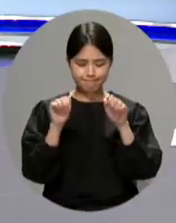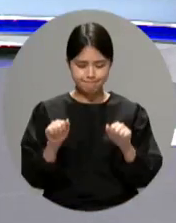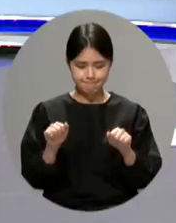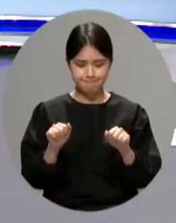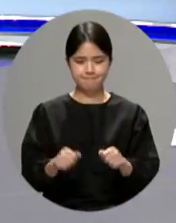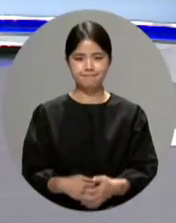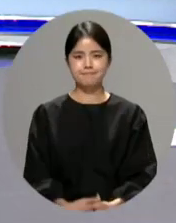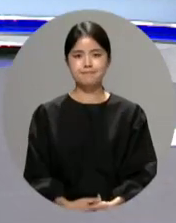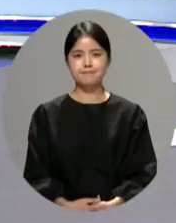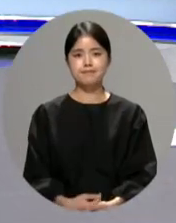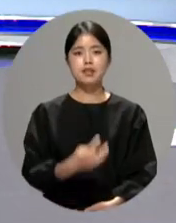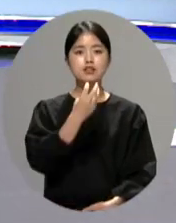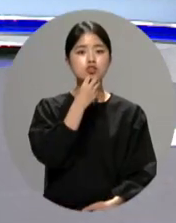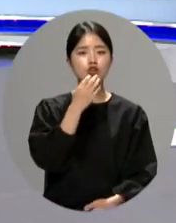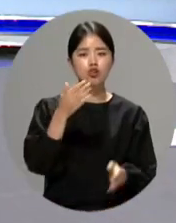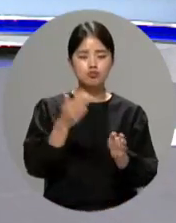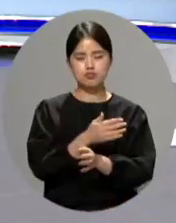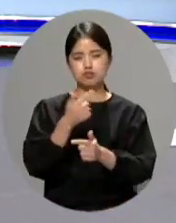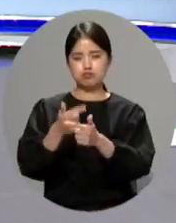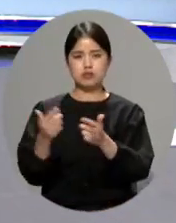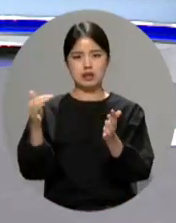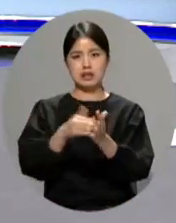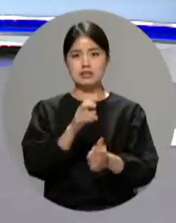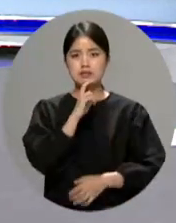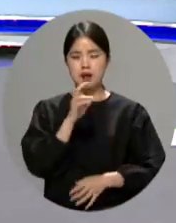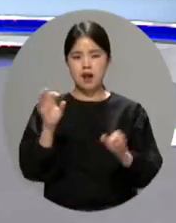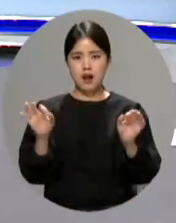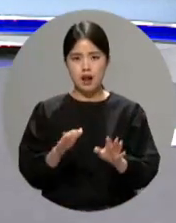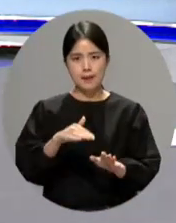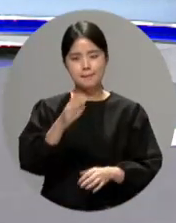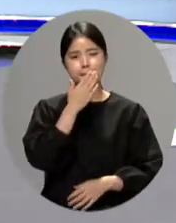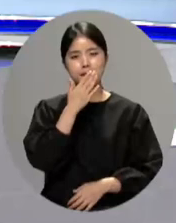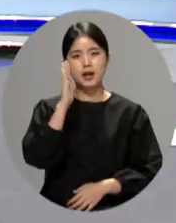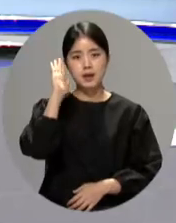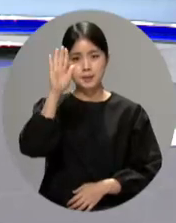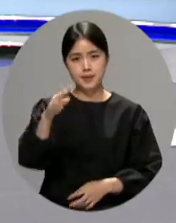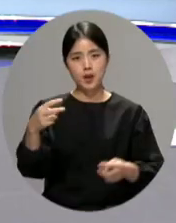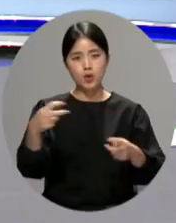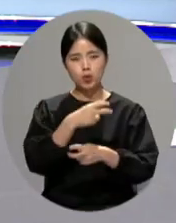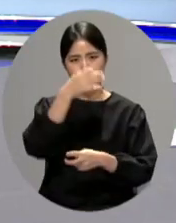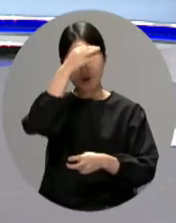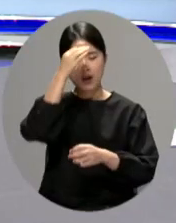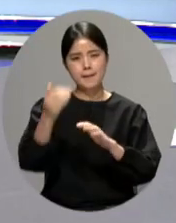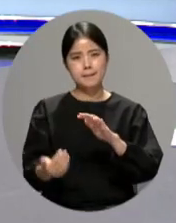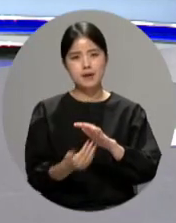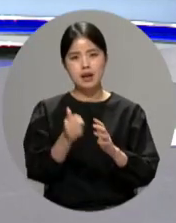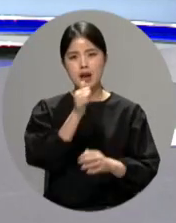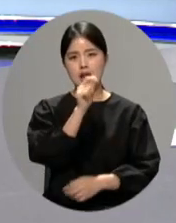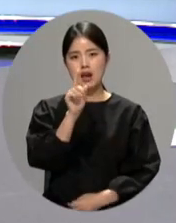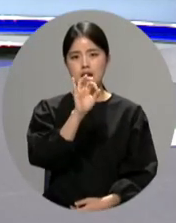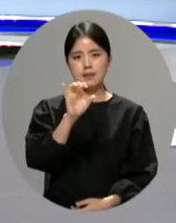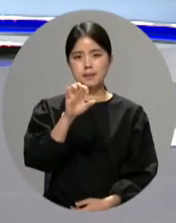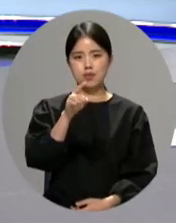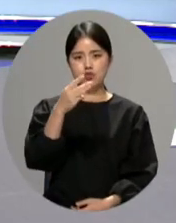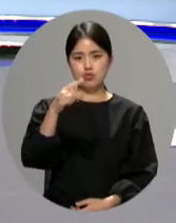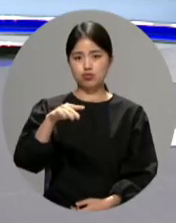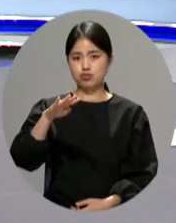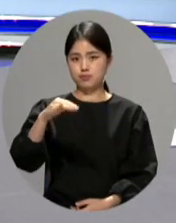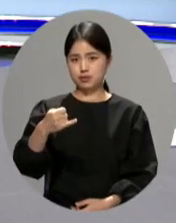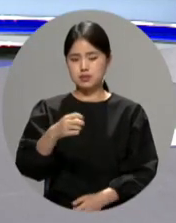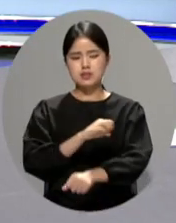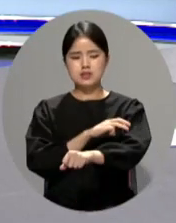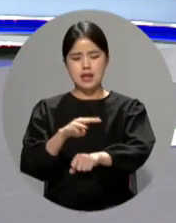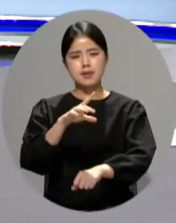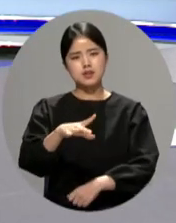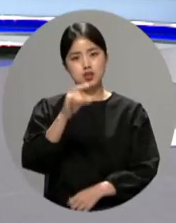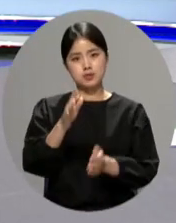안녕하십니까. 서울에서 부산까지 20분이면 갈 수 있는 미래형 교통신기술 하이퍼튜브인데요. 새만금에서 첫 선을